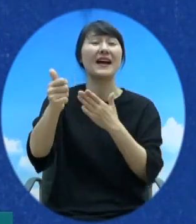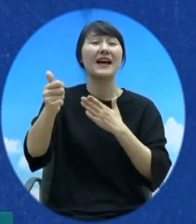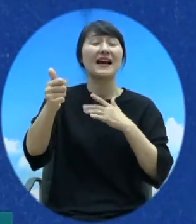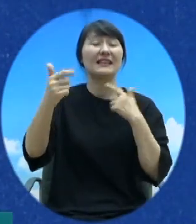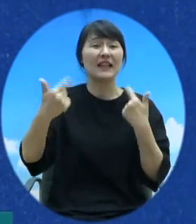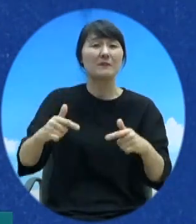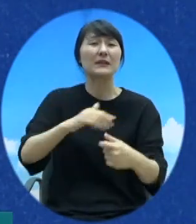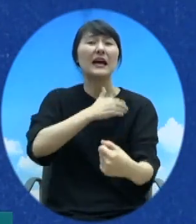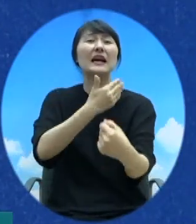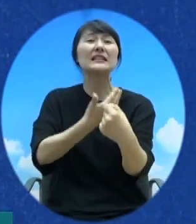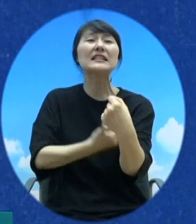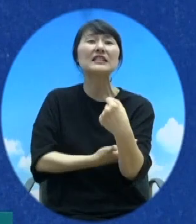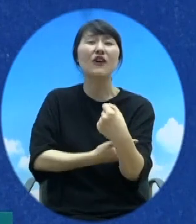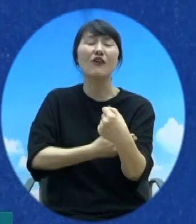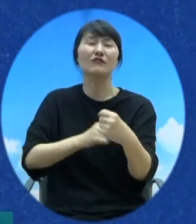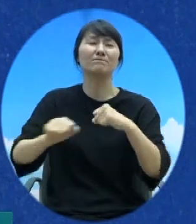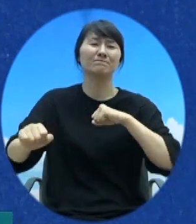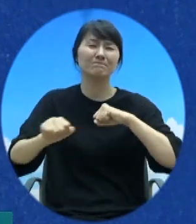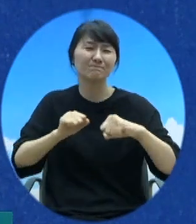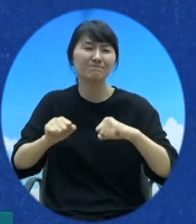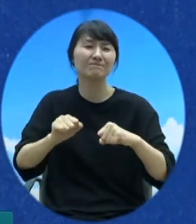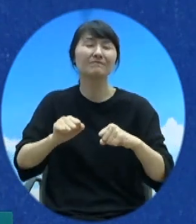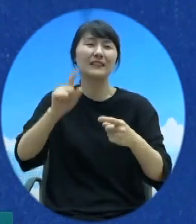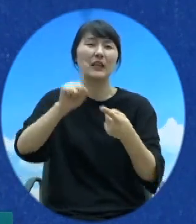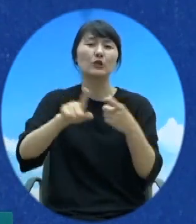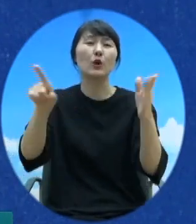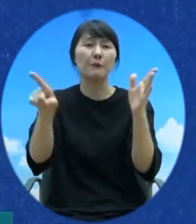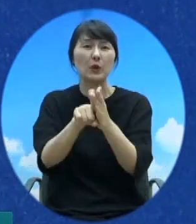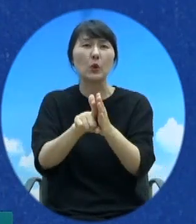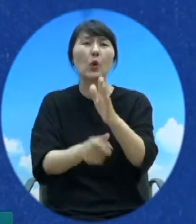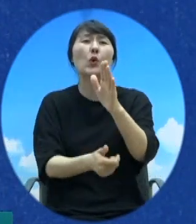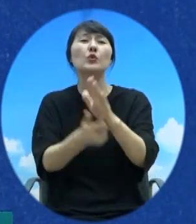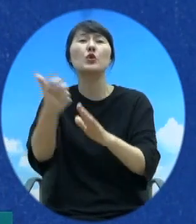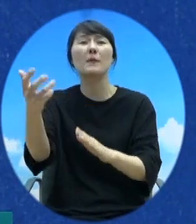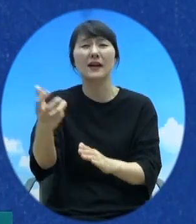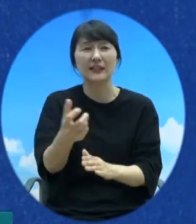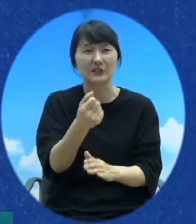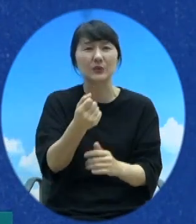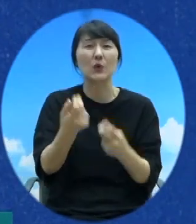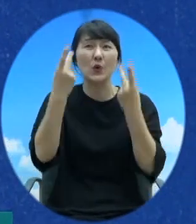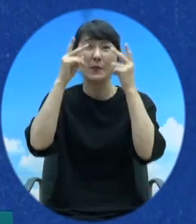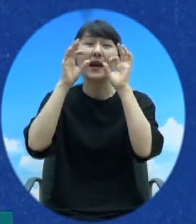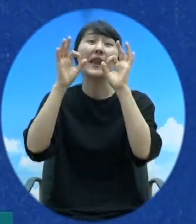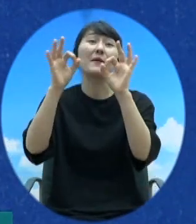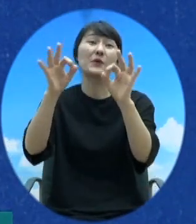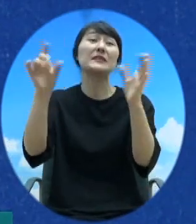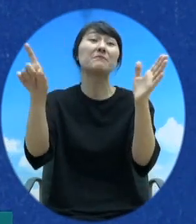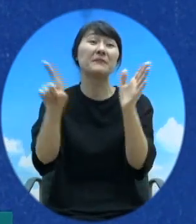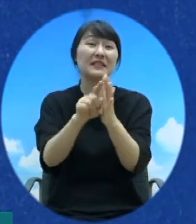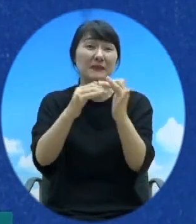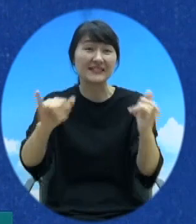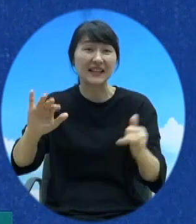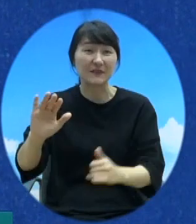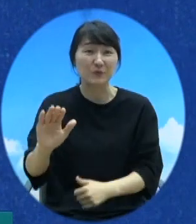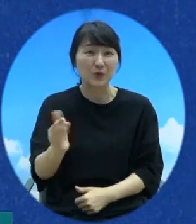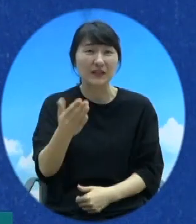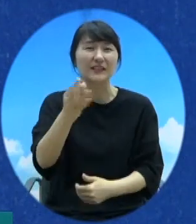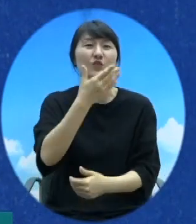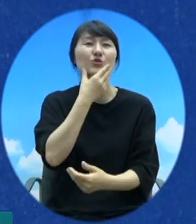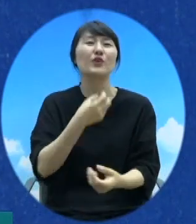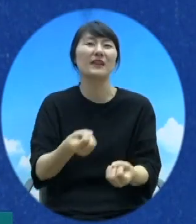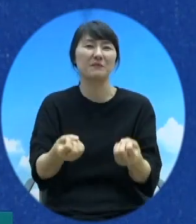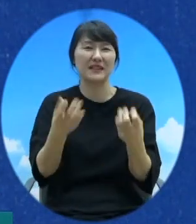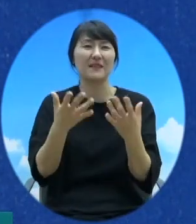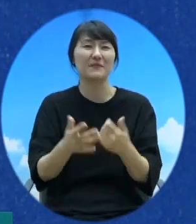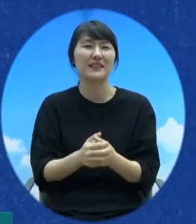날마다 능력으로 역사함을 믿고 소망하며 바라보는 믿음의 사람들이 되기를